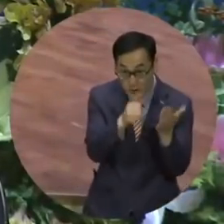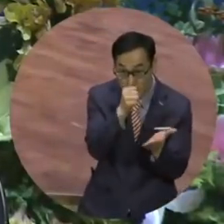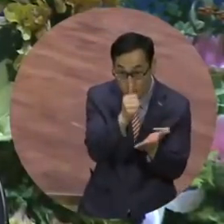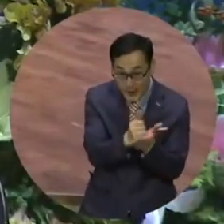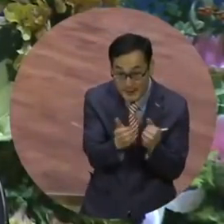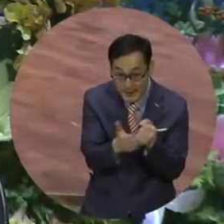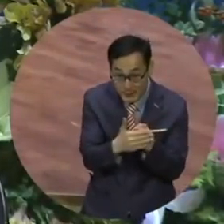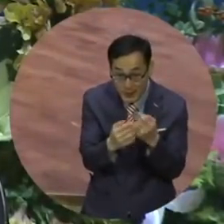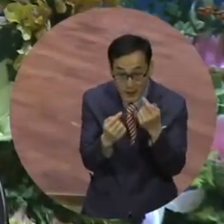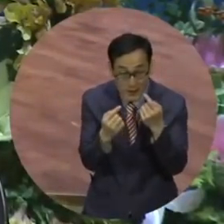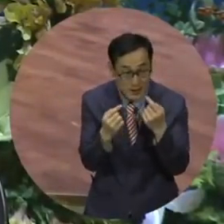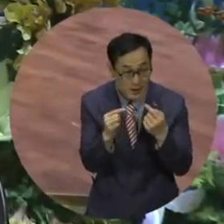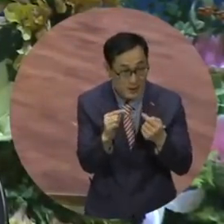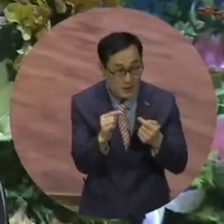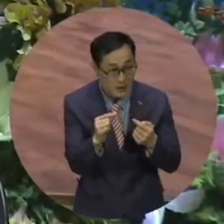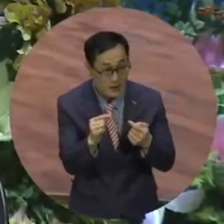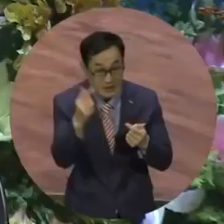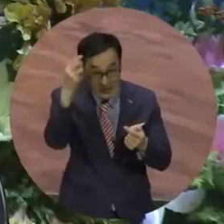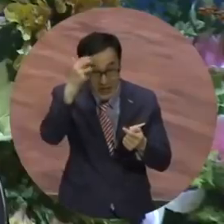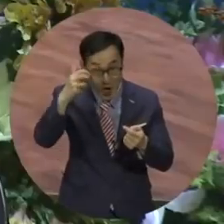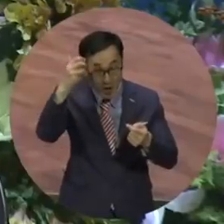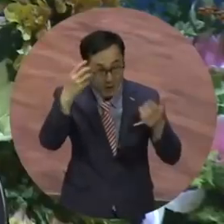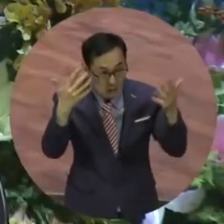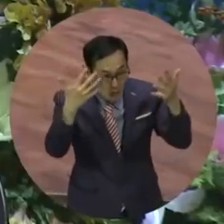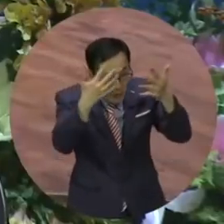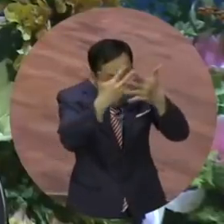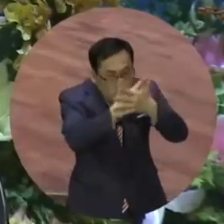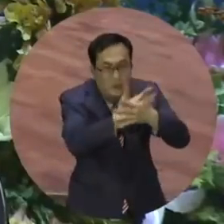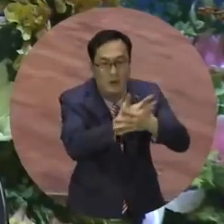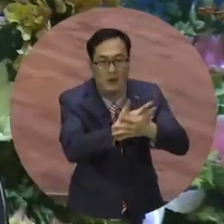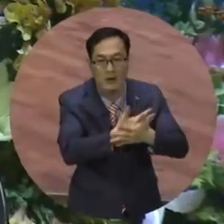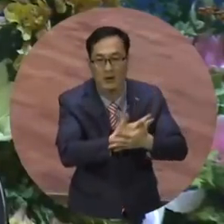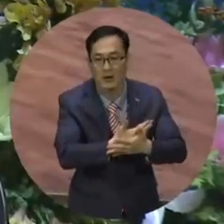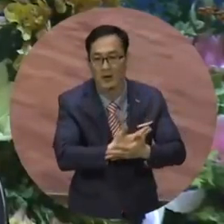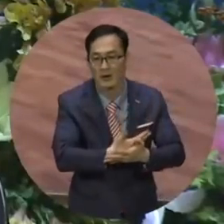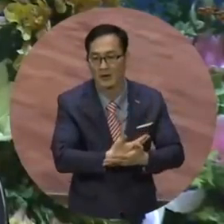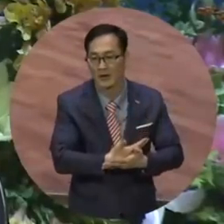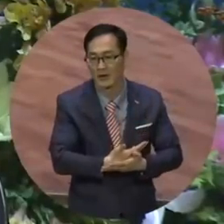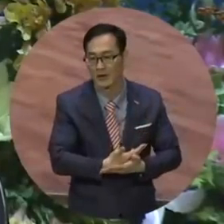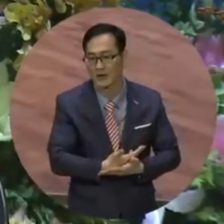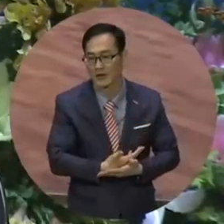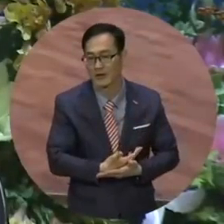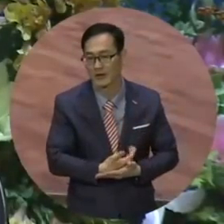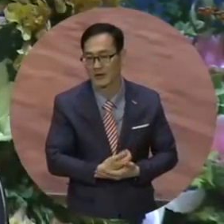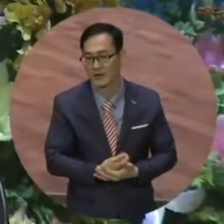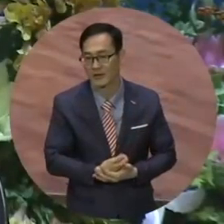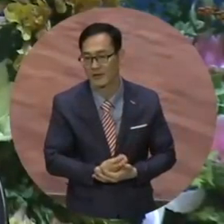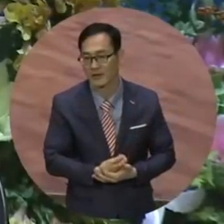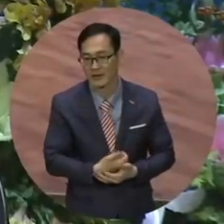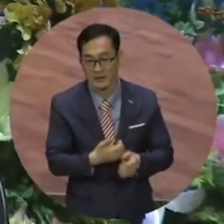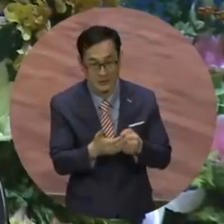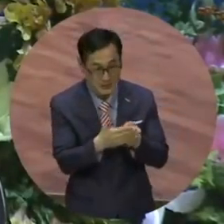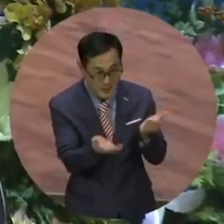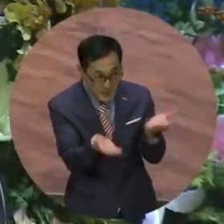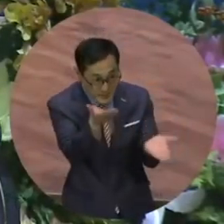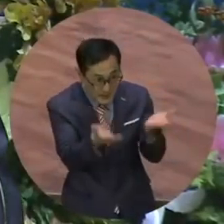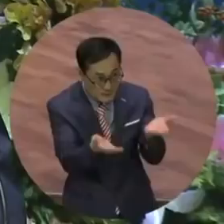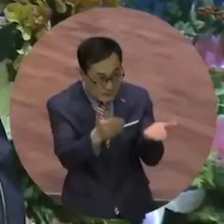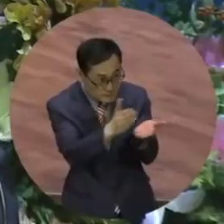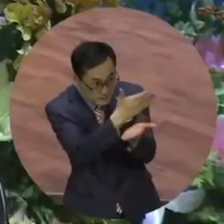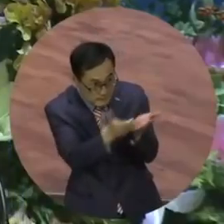사람, 원죄 있는 사람 영의 눈이 없어요. 구원을 못 받았기 때문에 모든 게 판단이 육신적이에요.